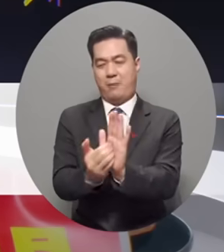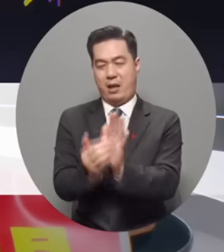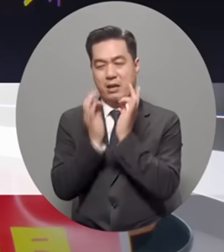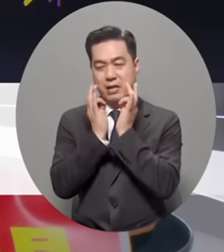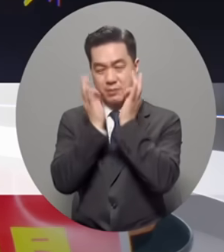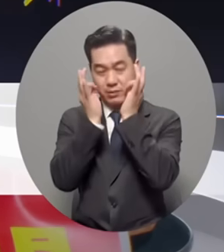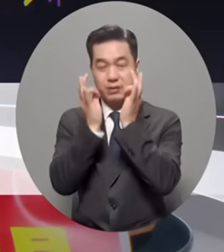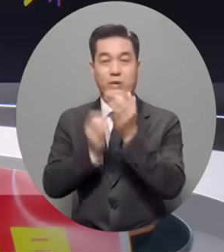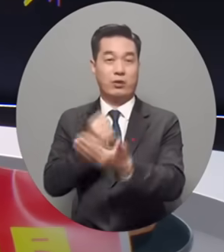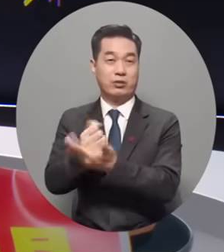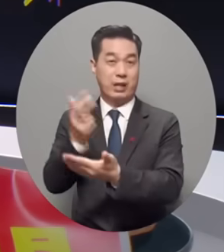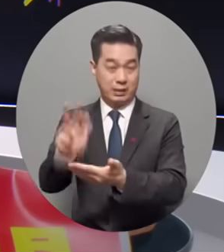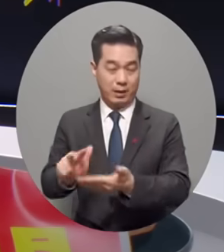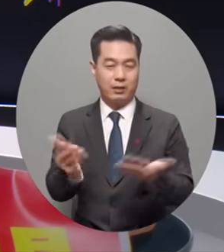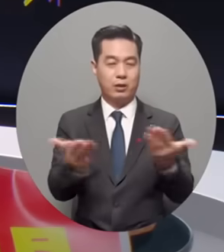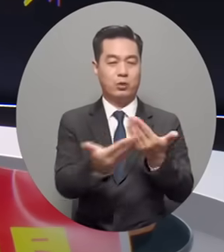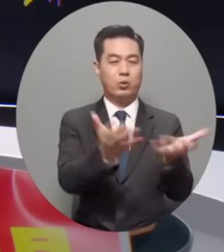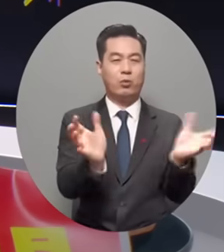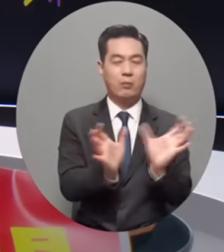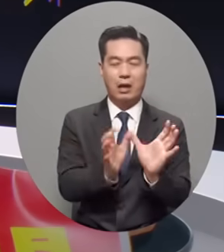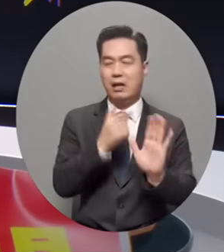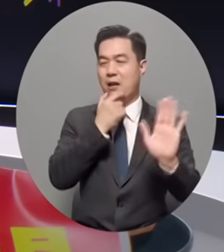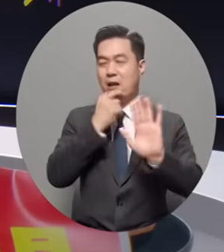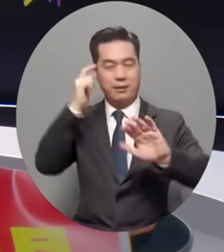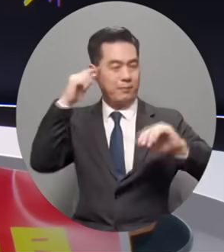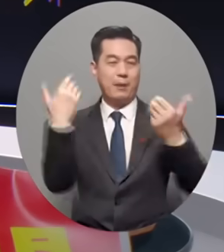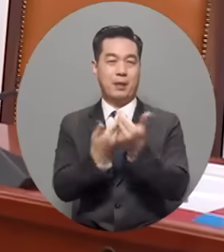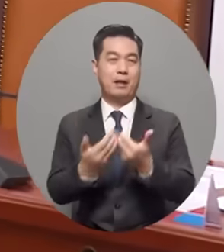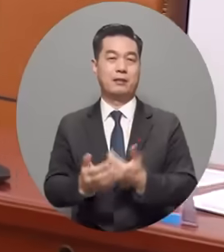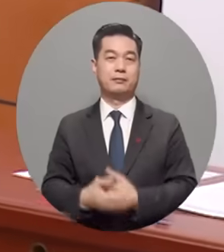반발하고 있습니다. 김건휘 기자가 전하겠습니다.